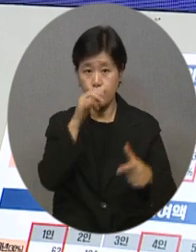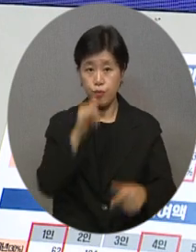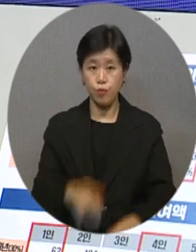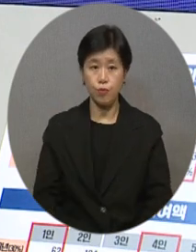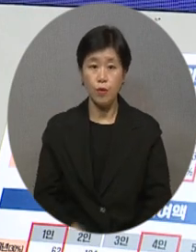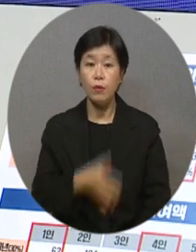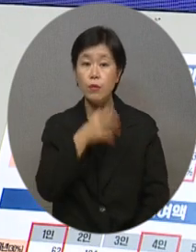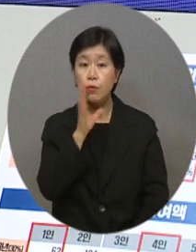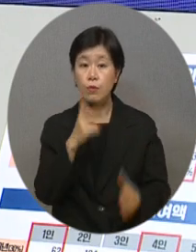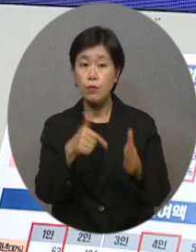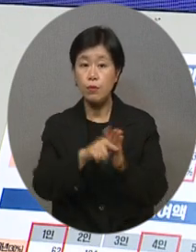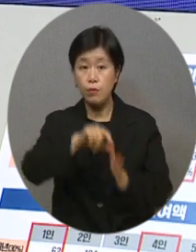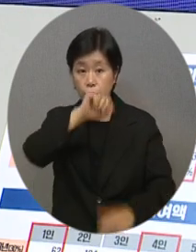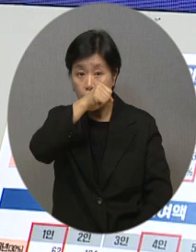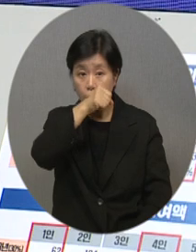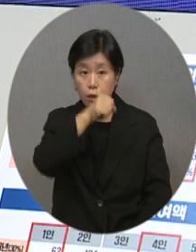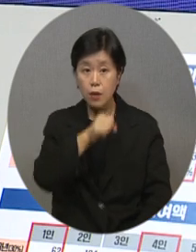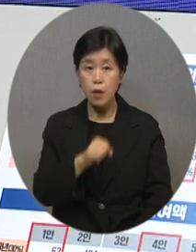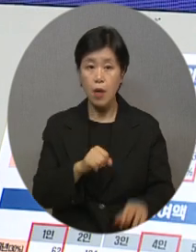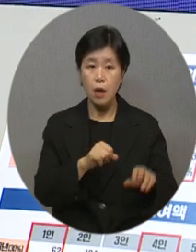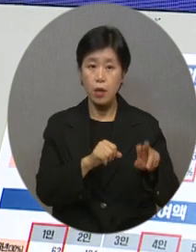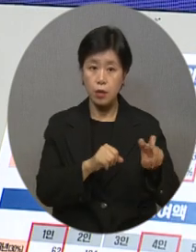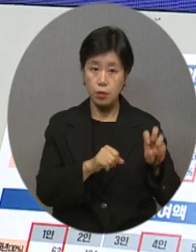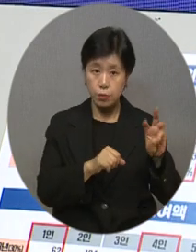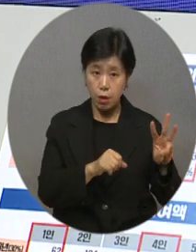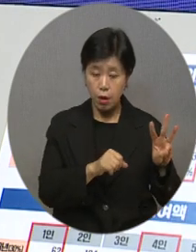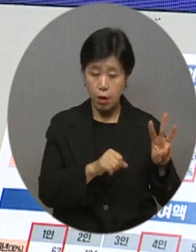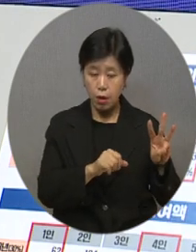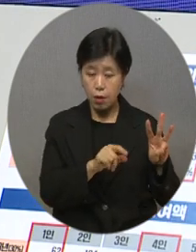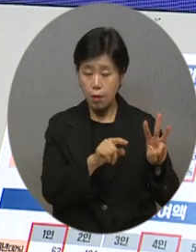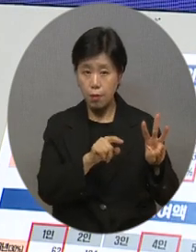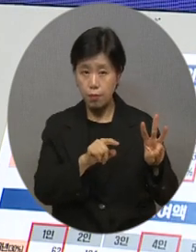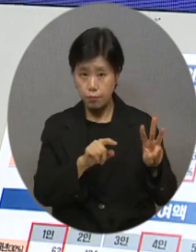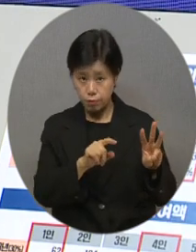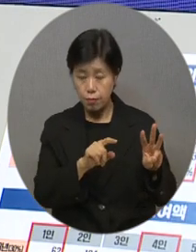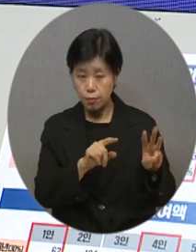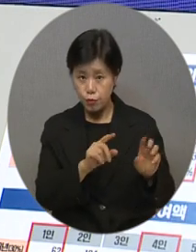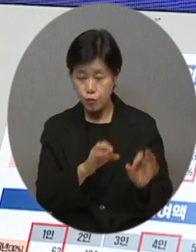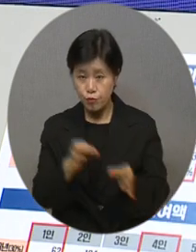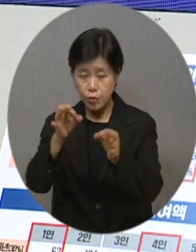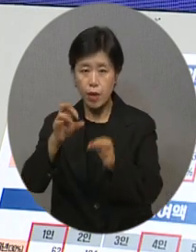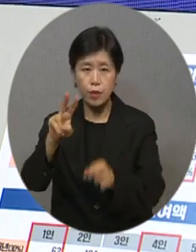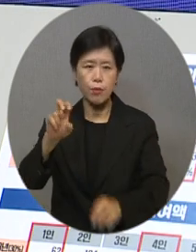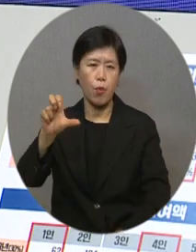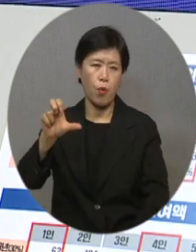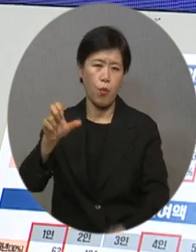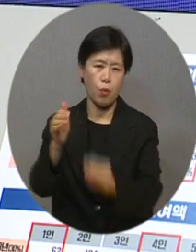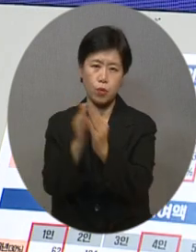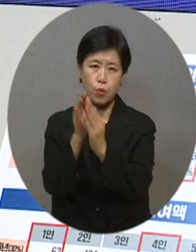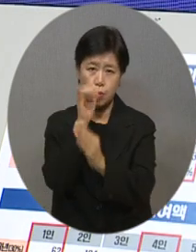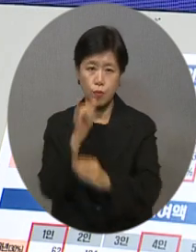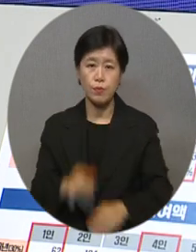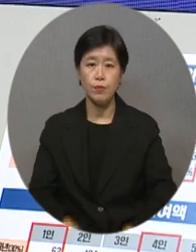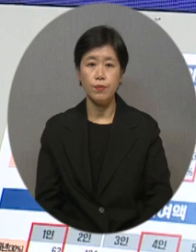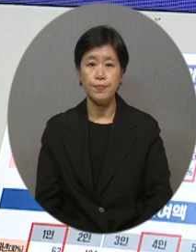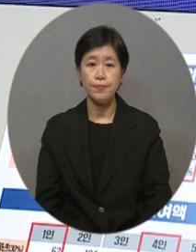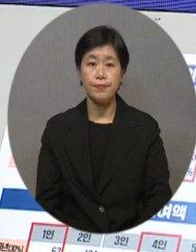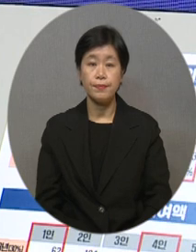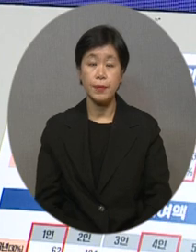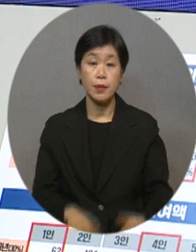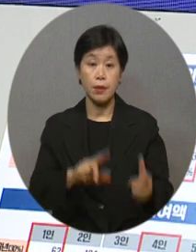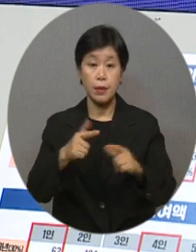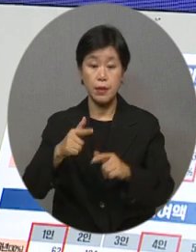이것도 25조가 되어 있습니다. 주로 이제 많이 늘어나는 거 일자리 예산하고 또 이렇게 우리 기초연금도 있게 되어 있어서요. 이런